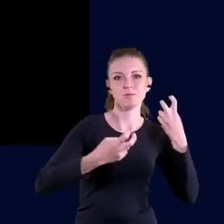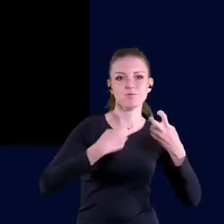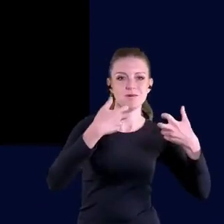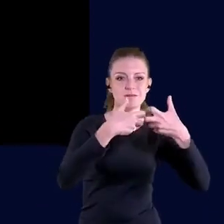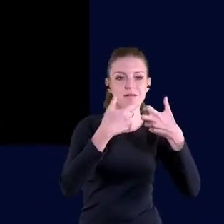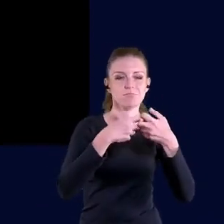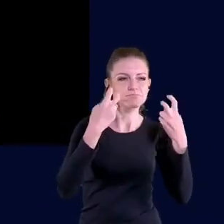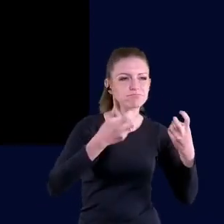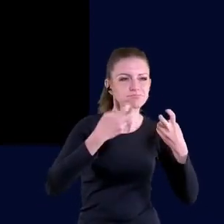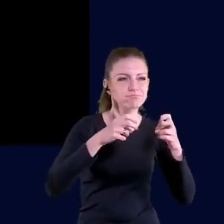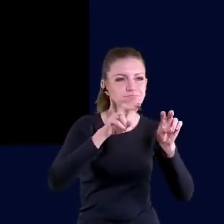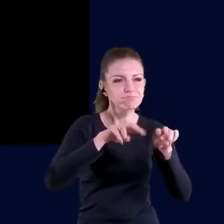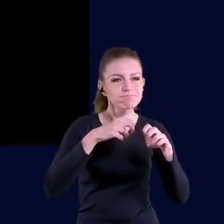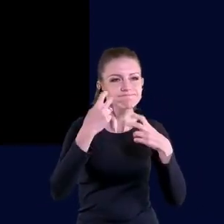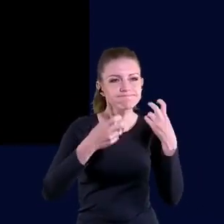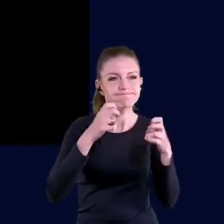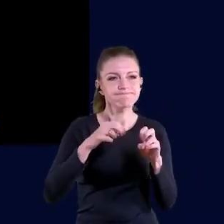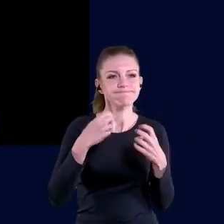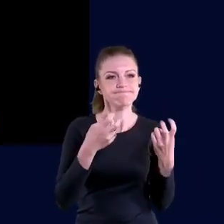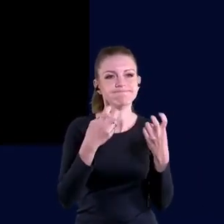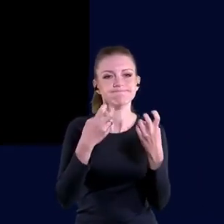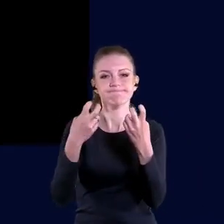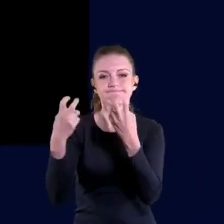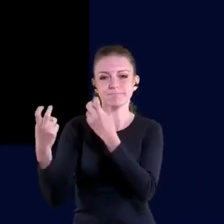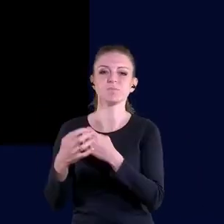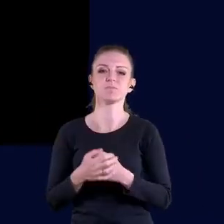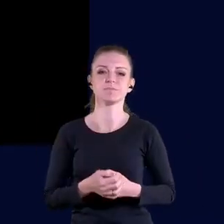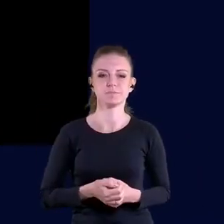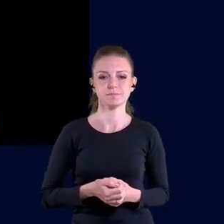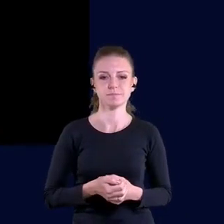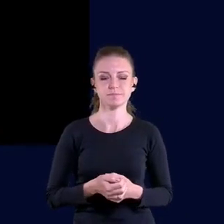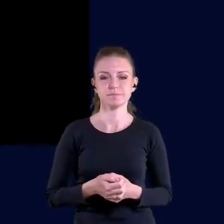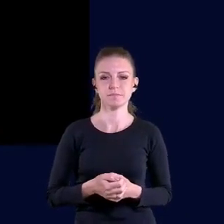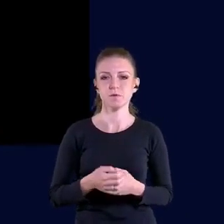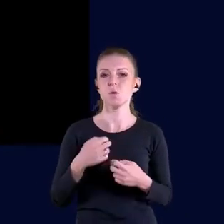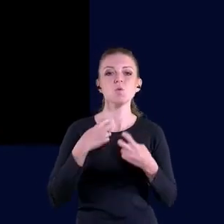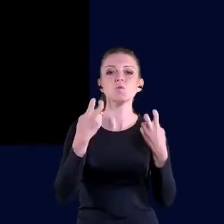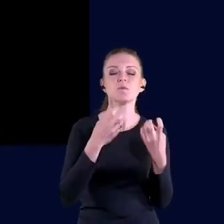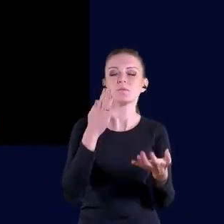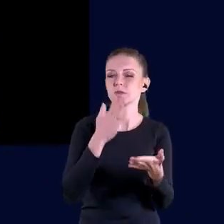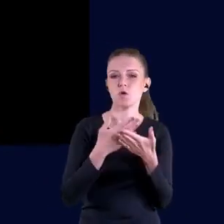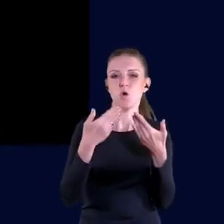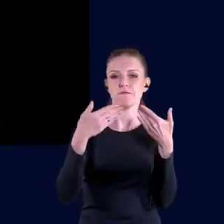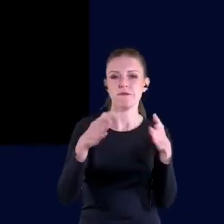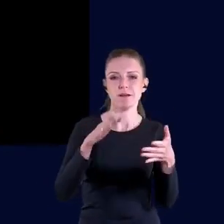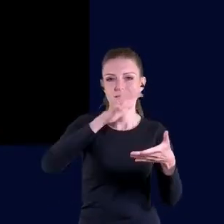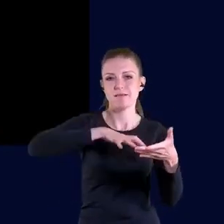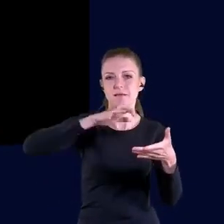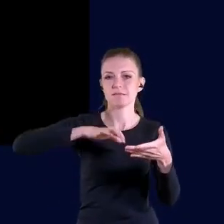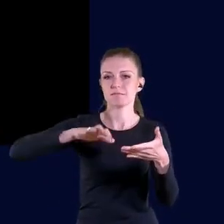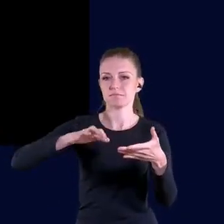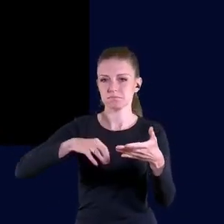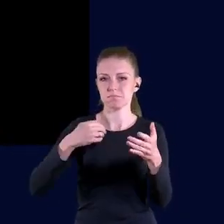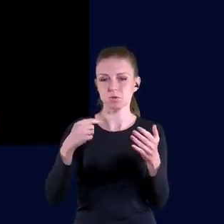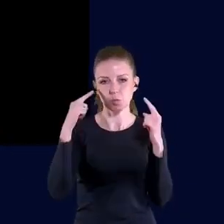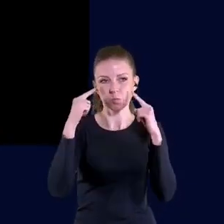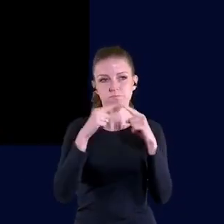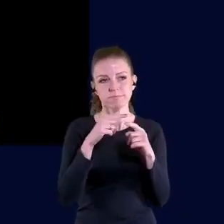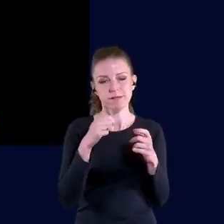otwartych tekstów chodziło o to żeby wprowadzić dane o